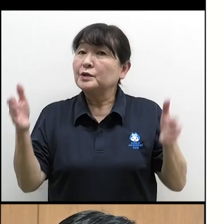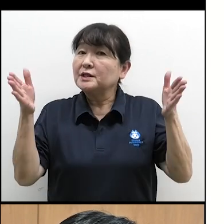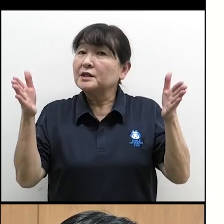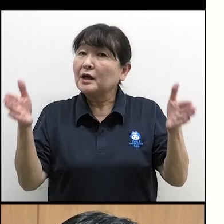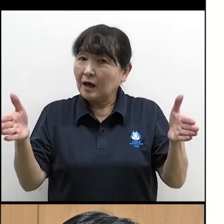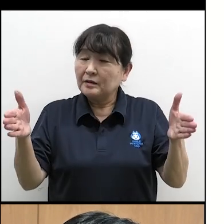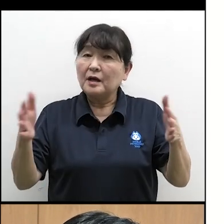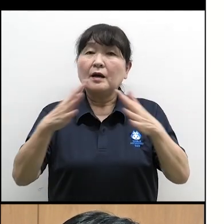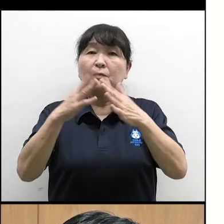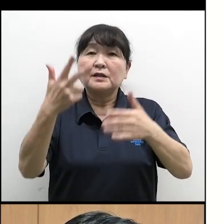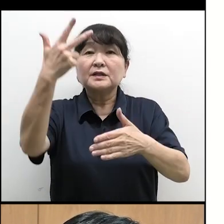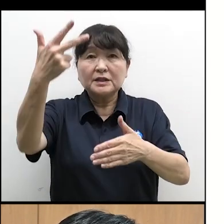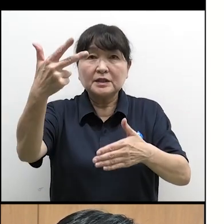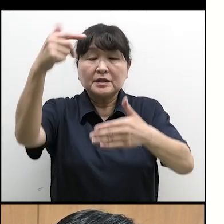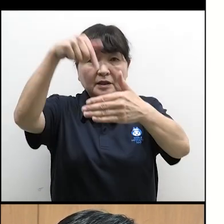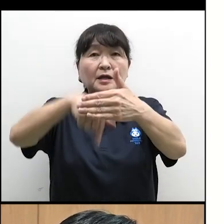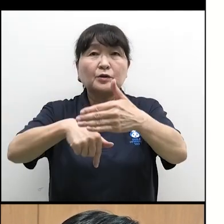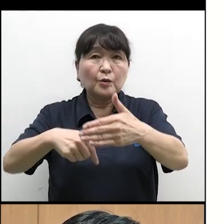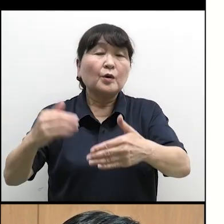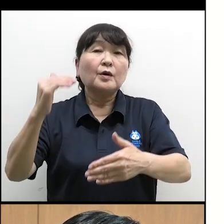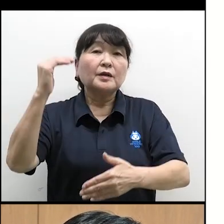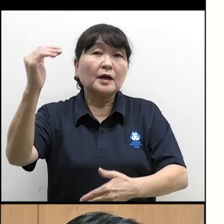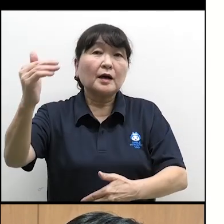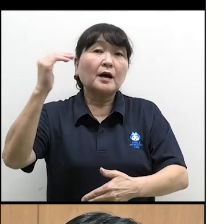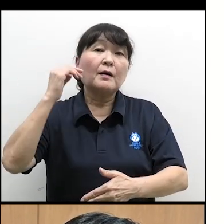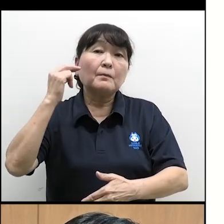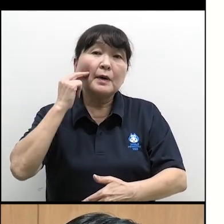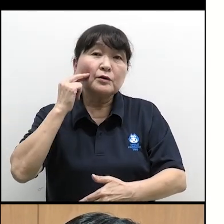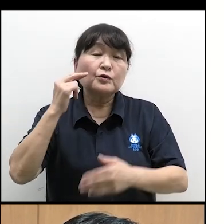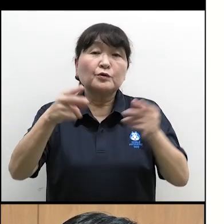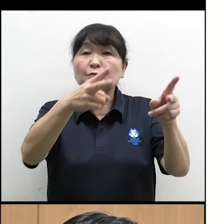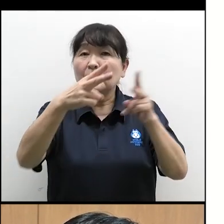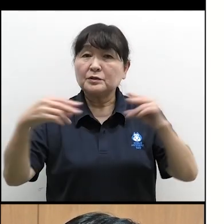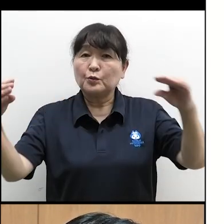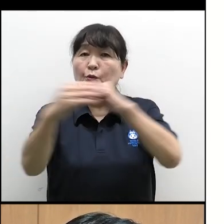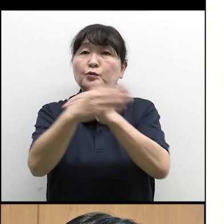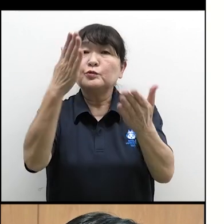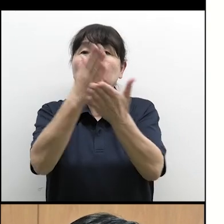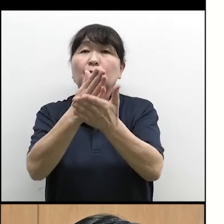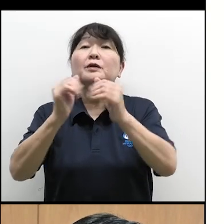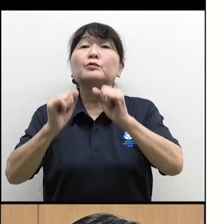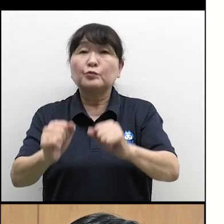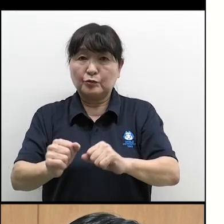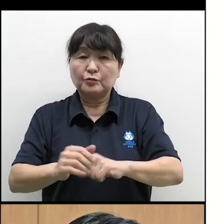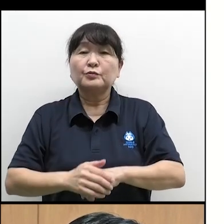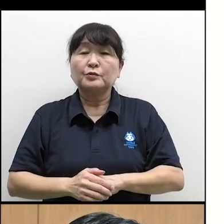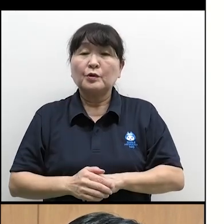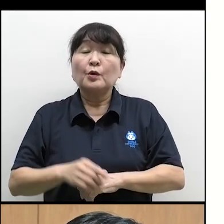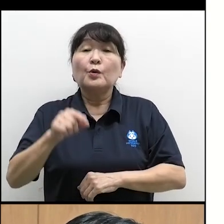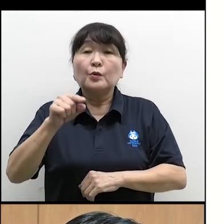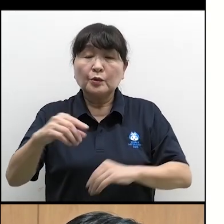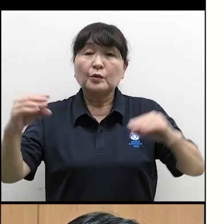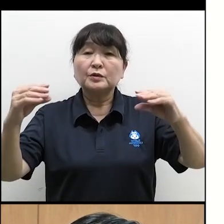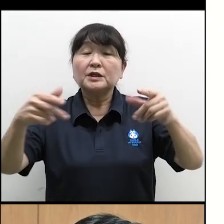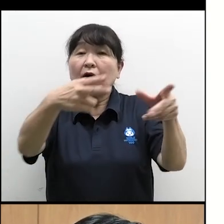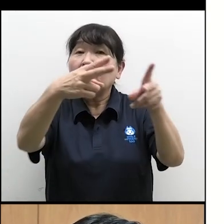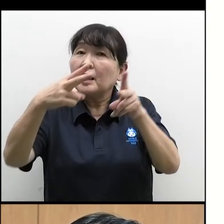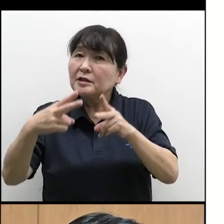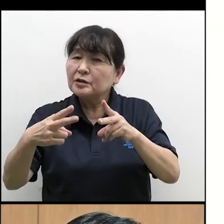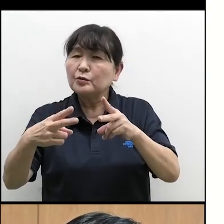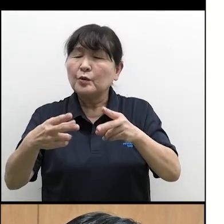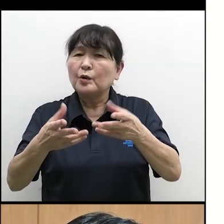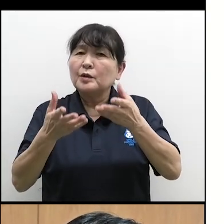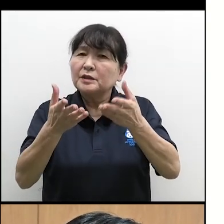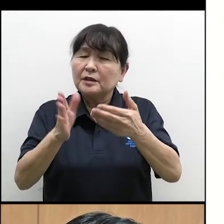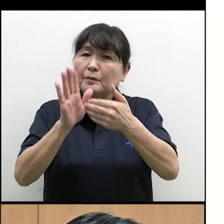宮崎市の高松橋を通行止めさせていただきます。これはこの高松橋の耐震改修のためにどうしても